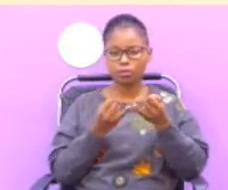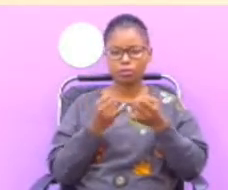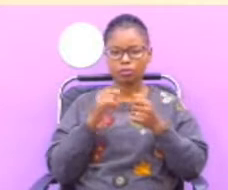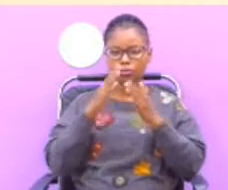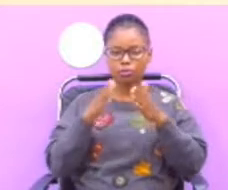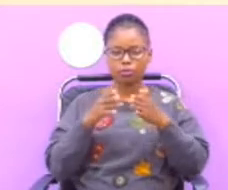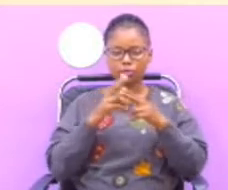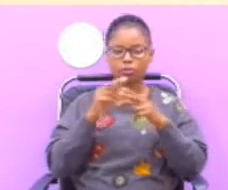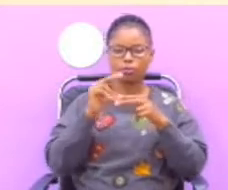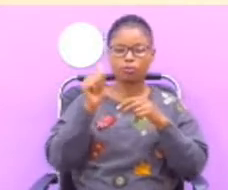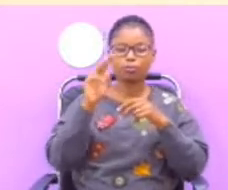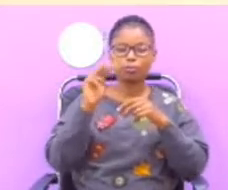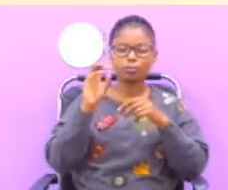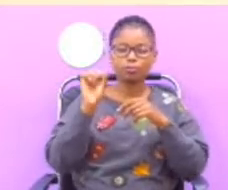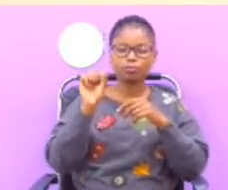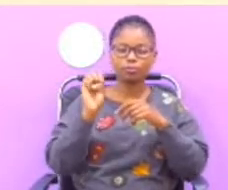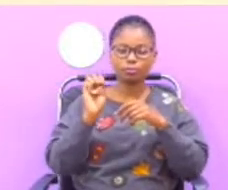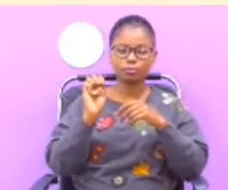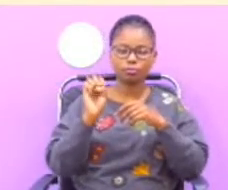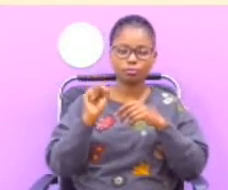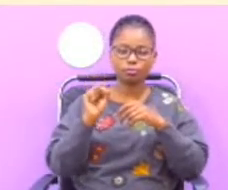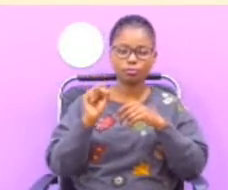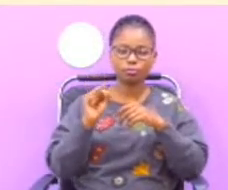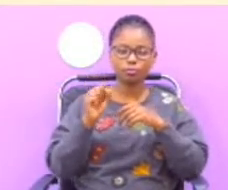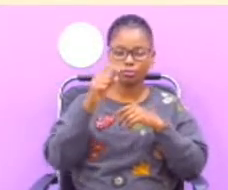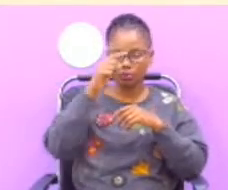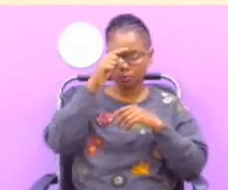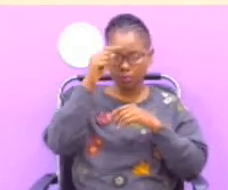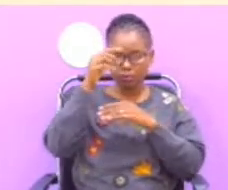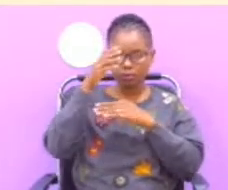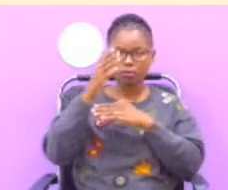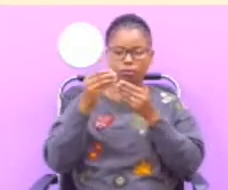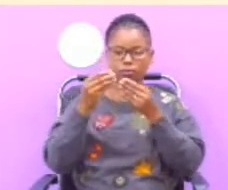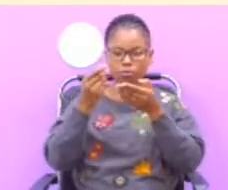Amos tondũ rĩrĩ ngai nĩ atũhete ũgĩ